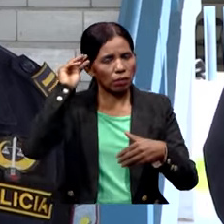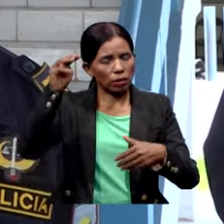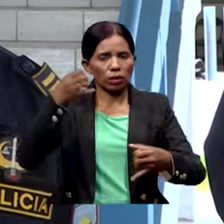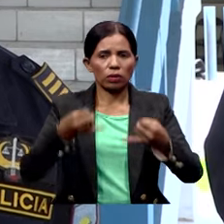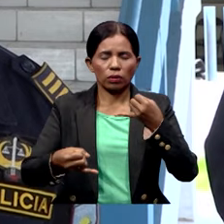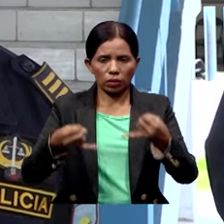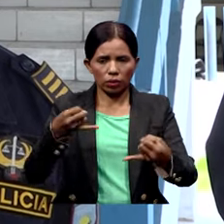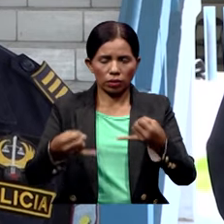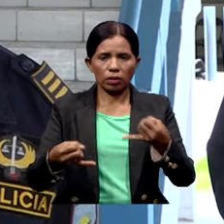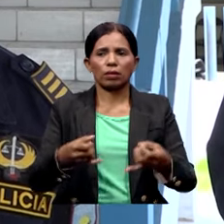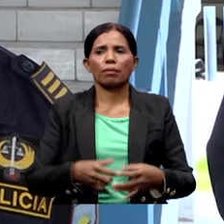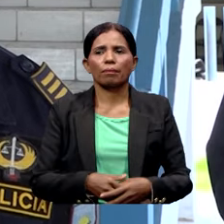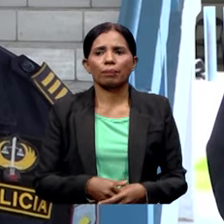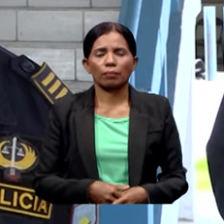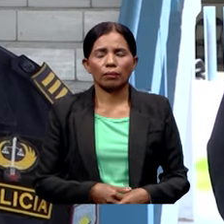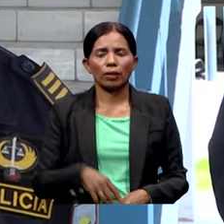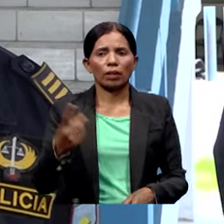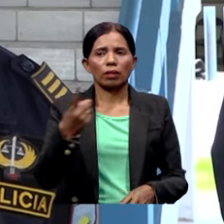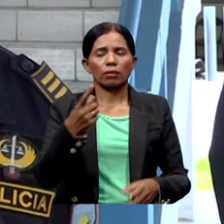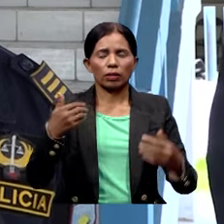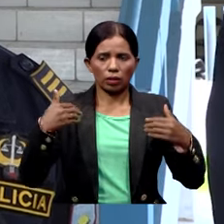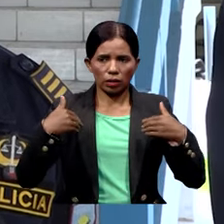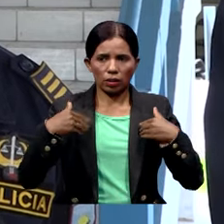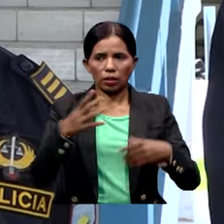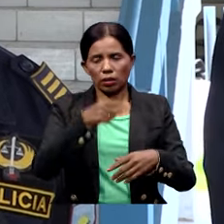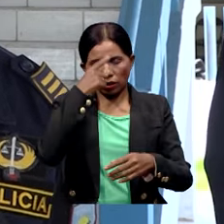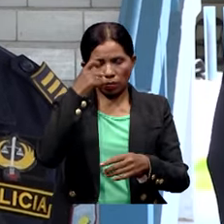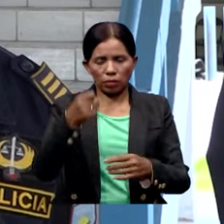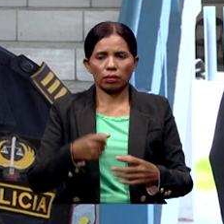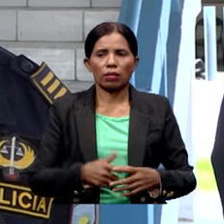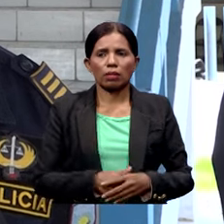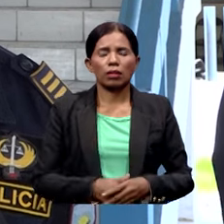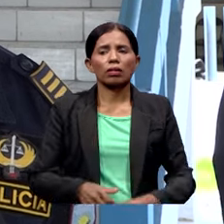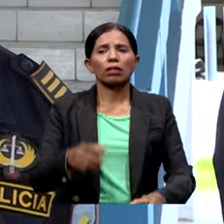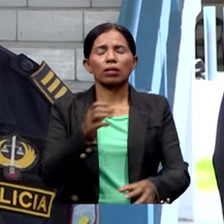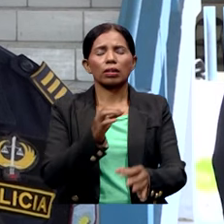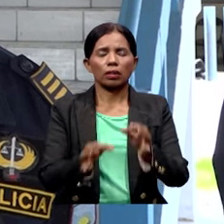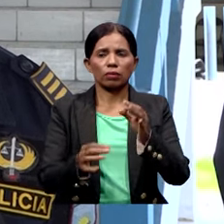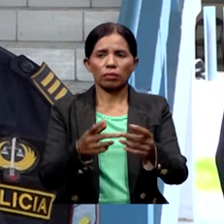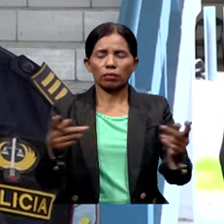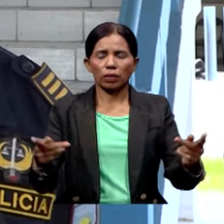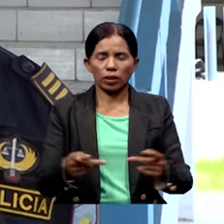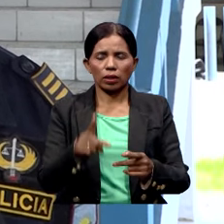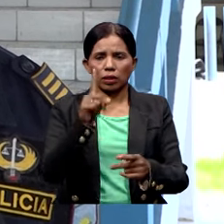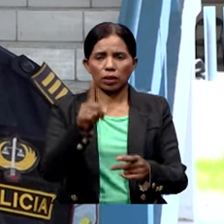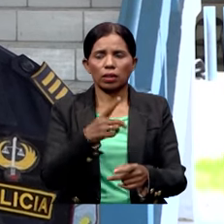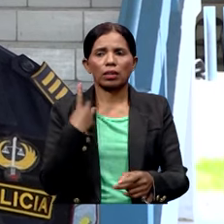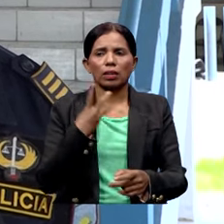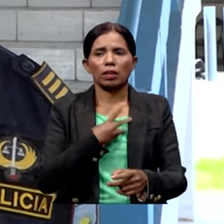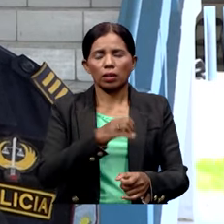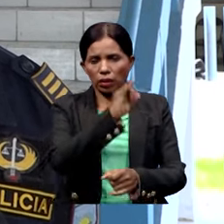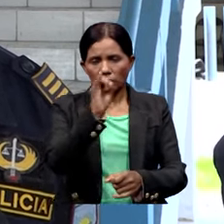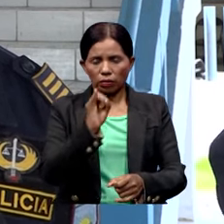ninian ida nema sempre musu ingrapamento tamba nema ka quando fatin hirana bebe kida ita